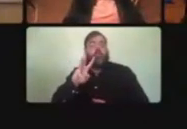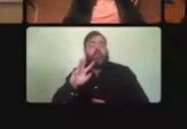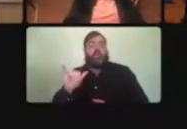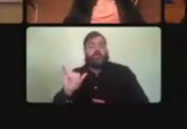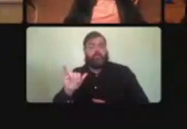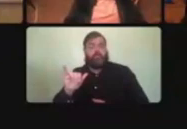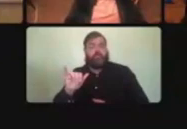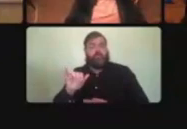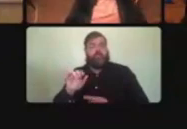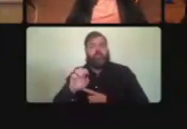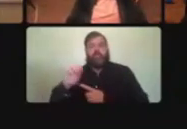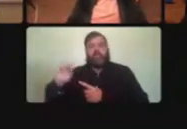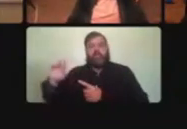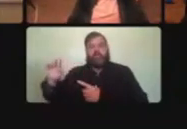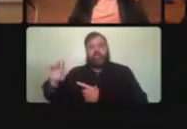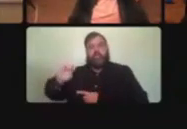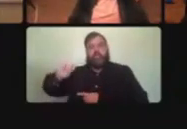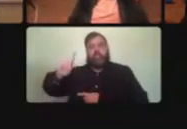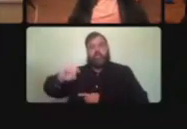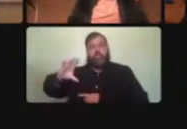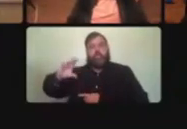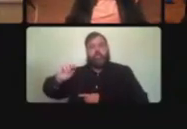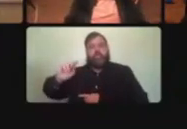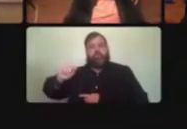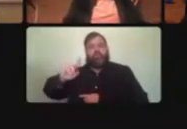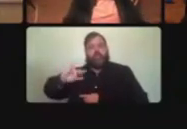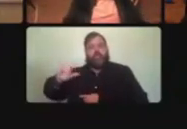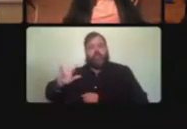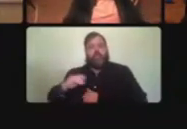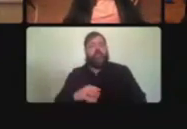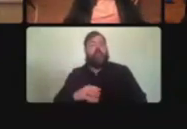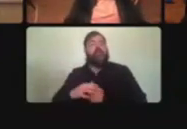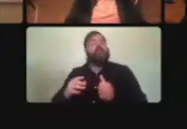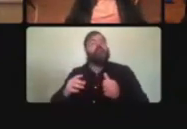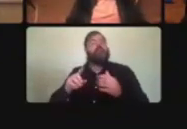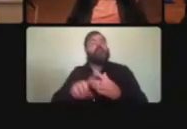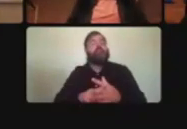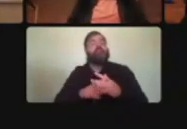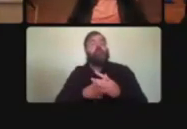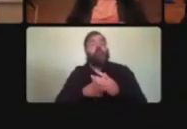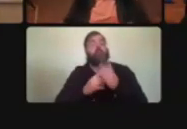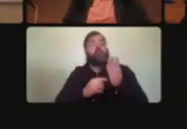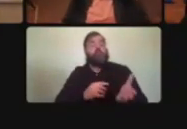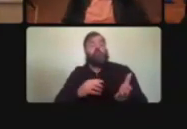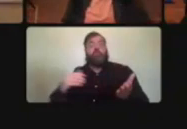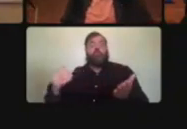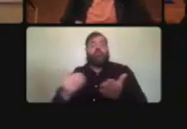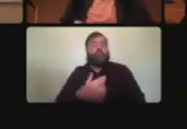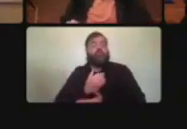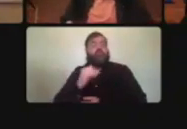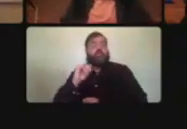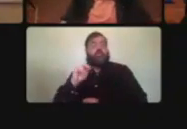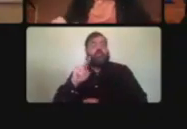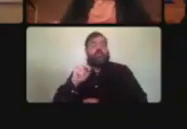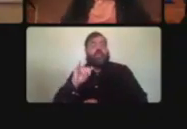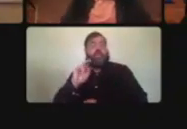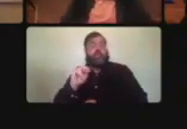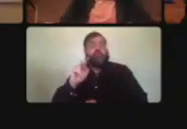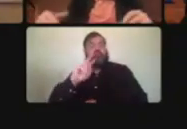Tumeweza kuona kuwa wanafunzi wa kati wameweza kufaidika. Tutaanza